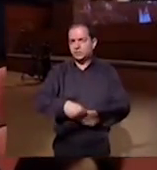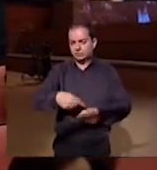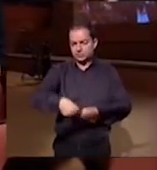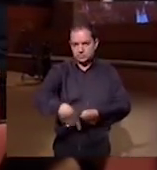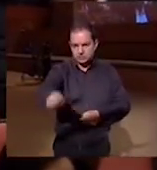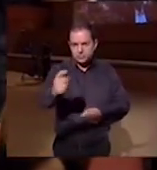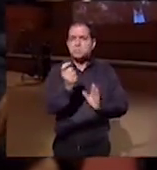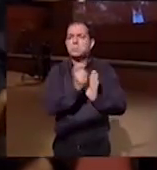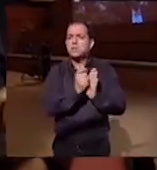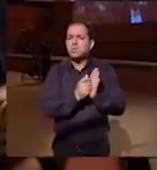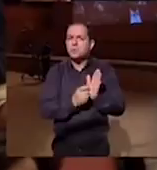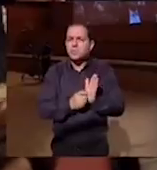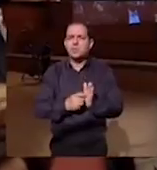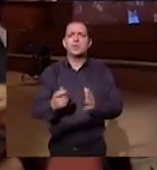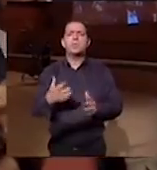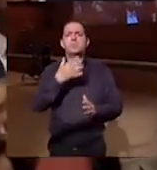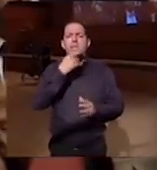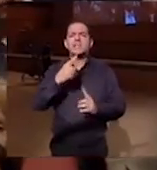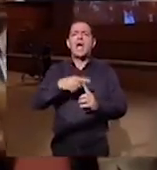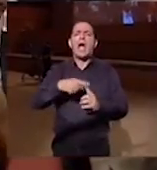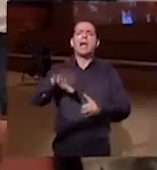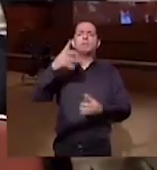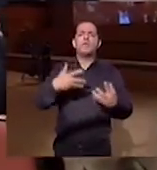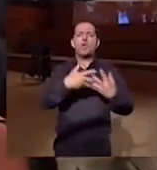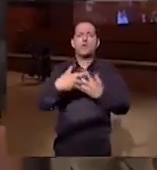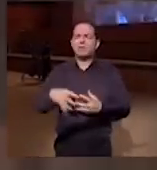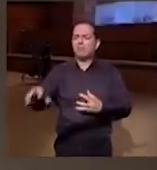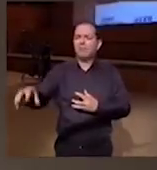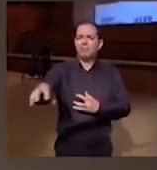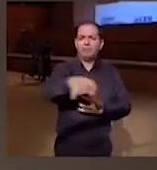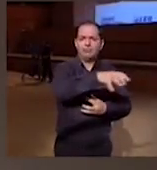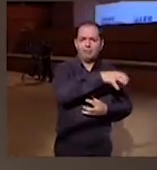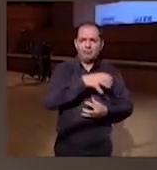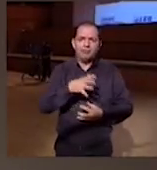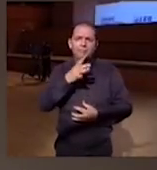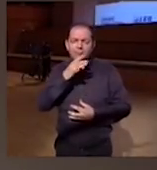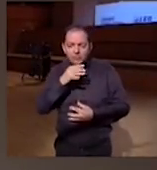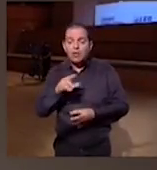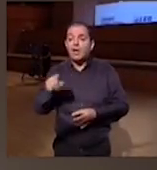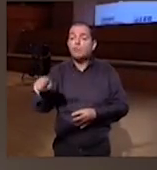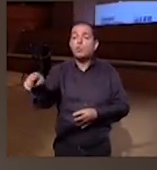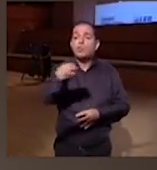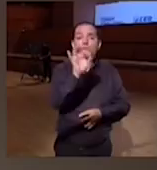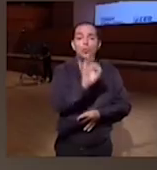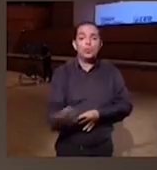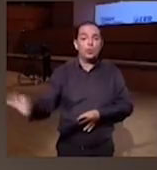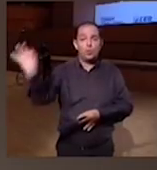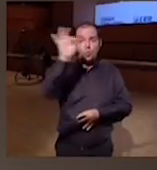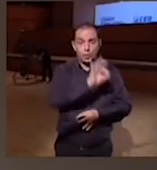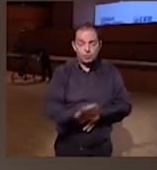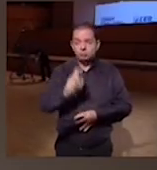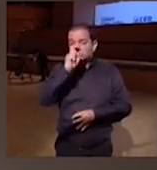καταγραφή των άτυπων βιομηχανικών συγκεντρώσεων στην ελληνική επικράτεια και καθορίζονται οι περιοχές όπου